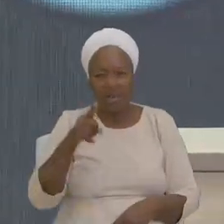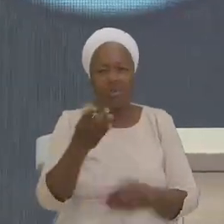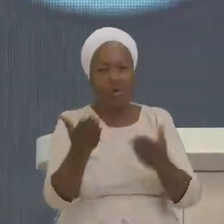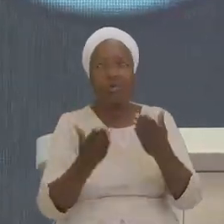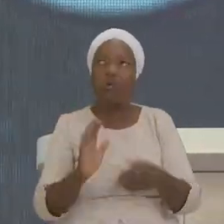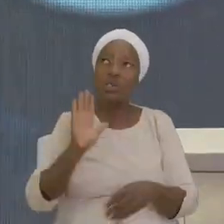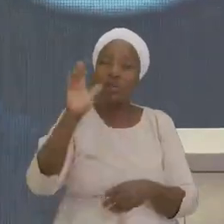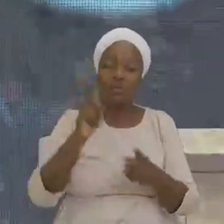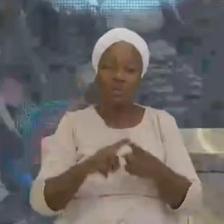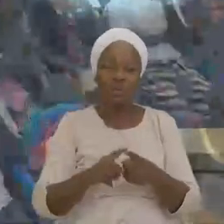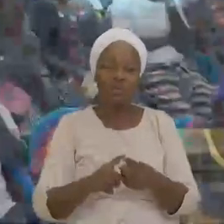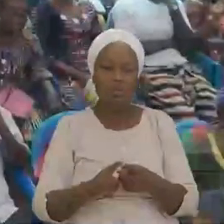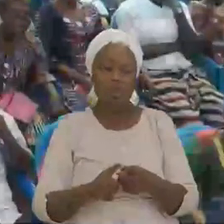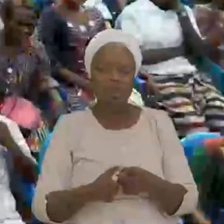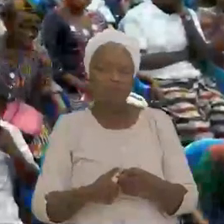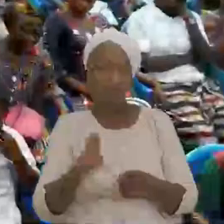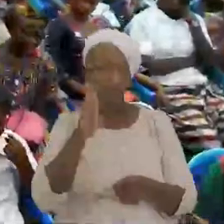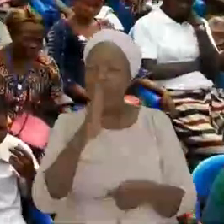tu viens maintenant à Christ.